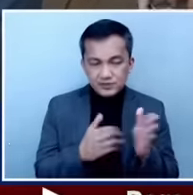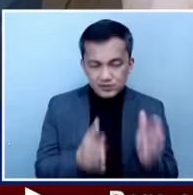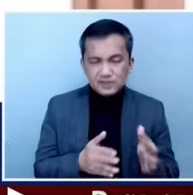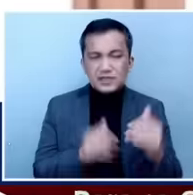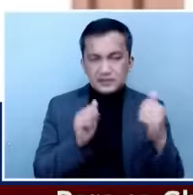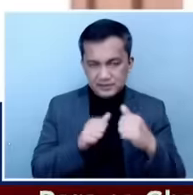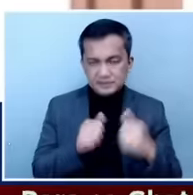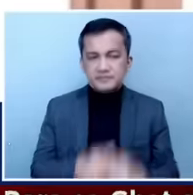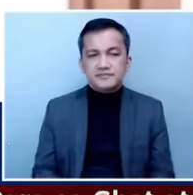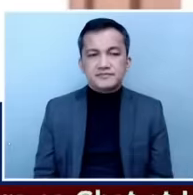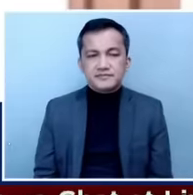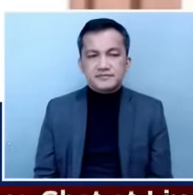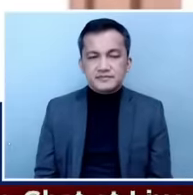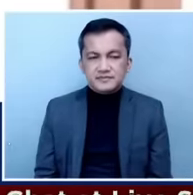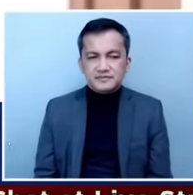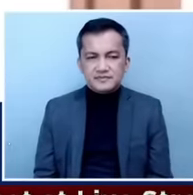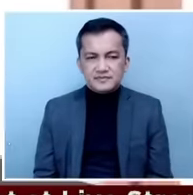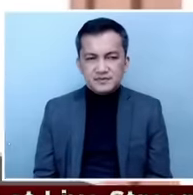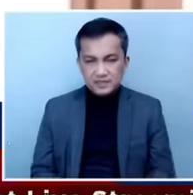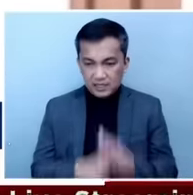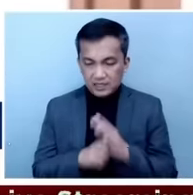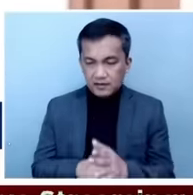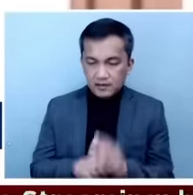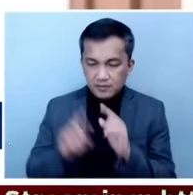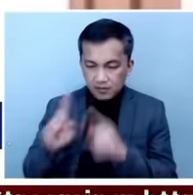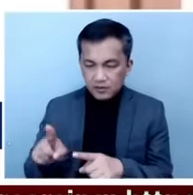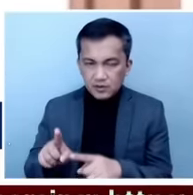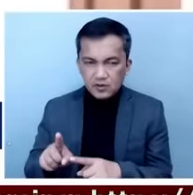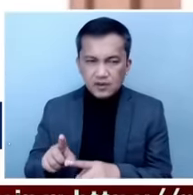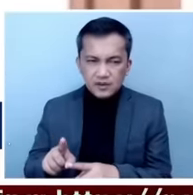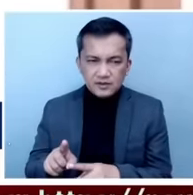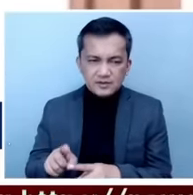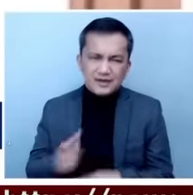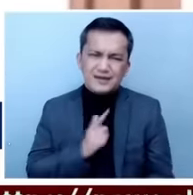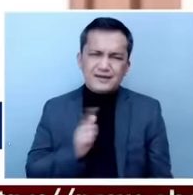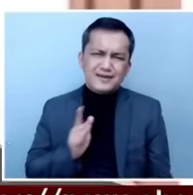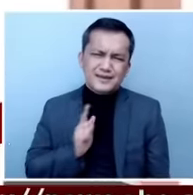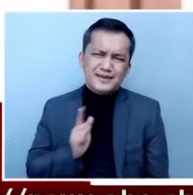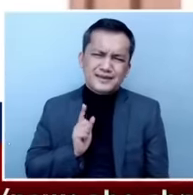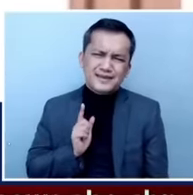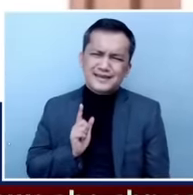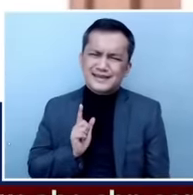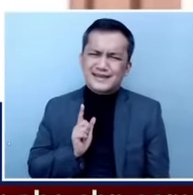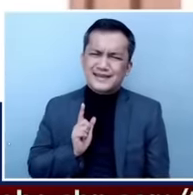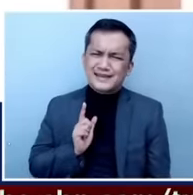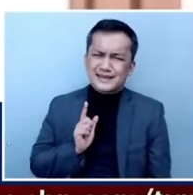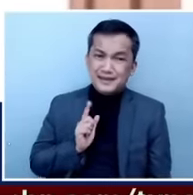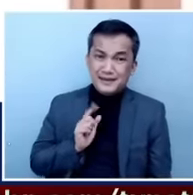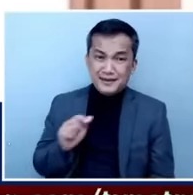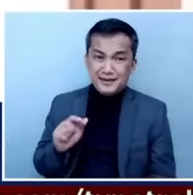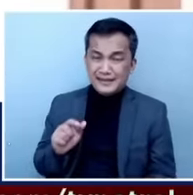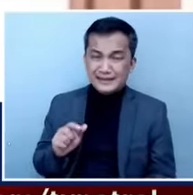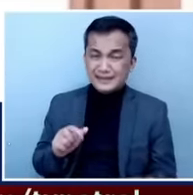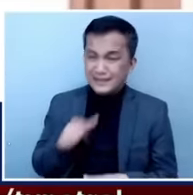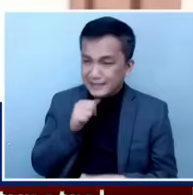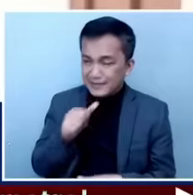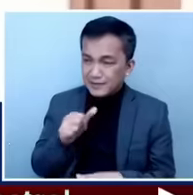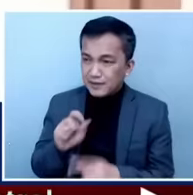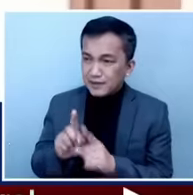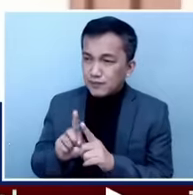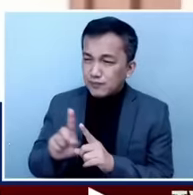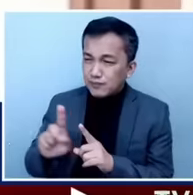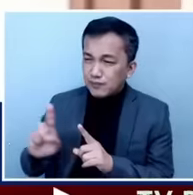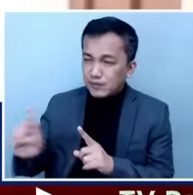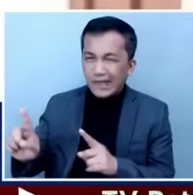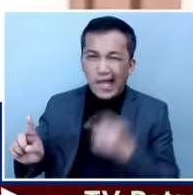ito. Halimbawa po papasok ka pa lang, parang nakakatamad na kasi pagpasok hindi ka pa nakakalayo,